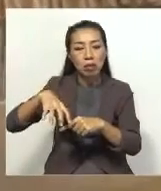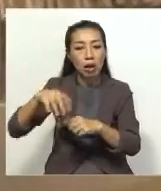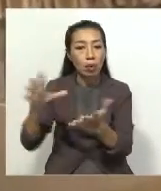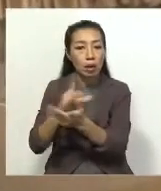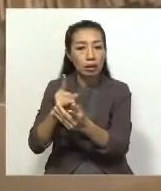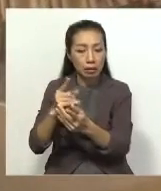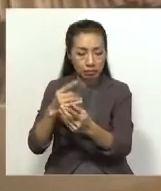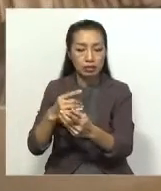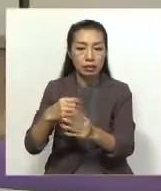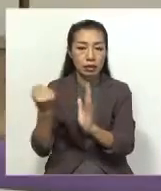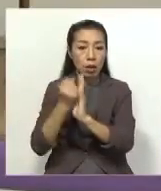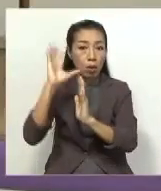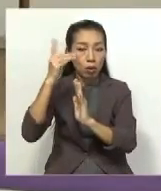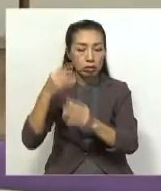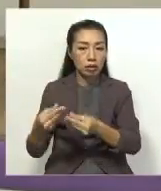ี่ 30 กันยายนี้ครับ